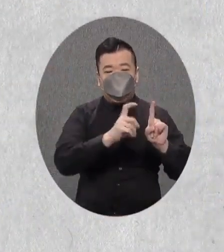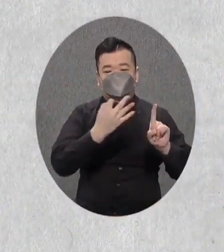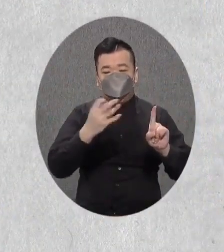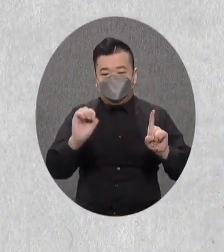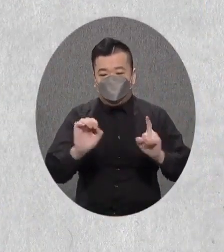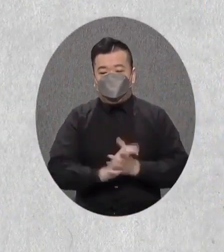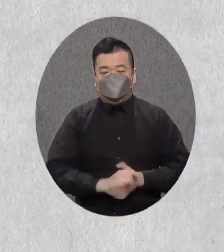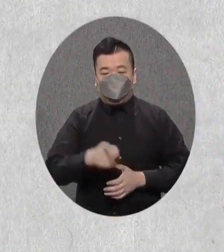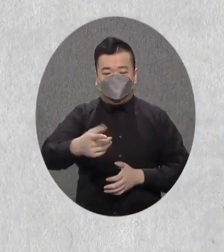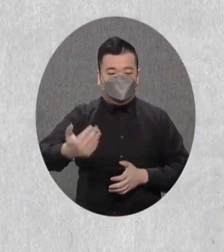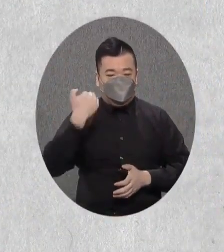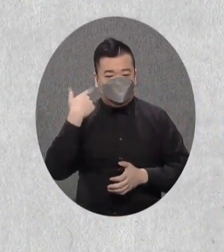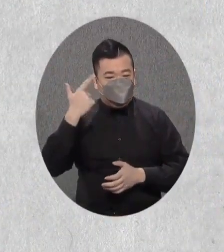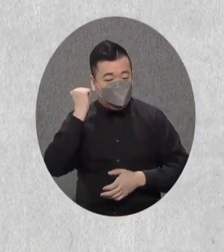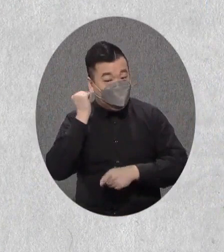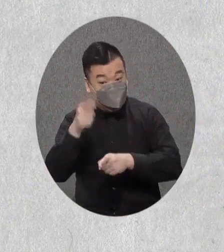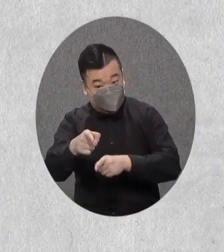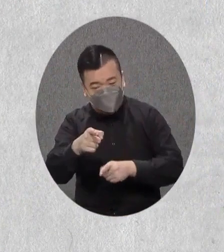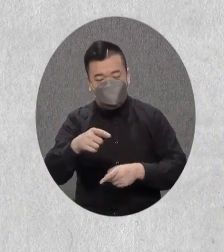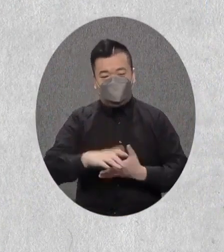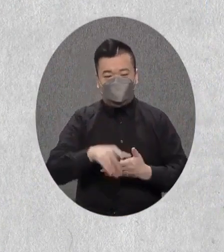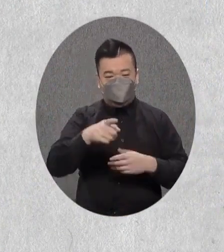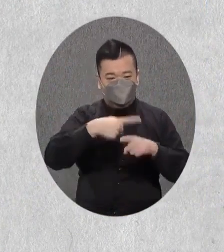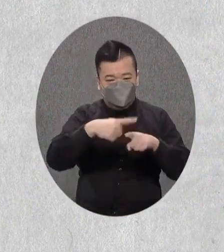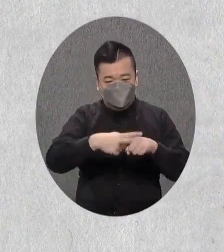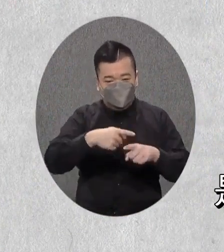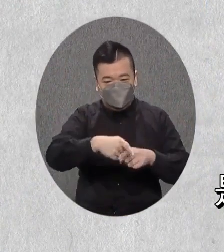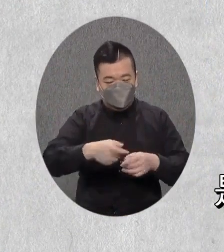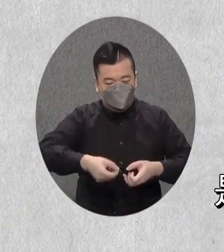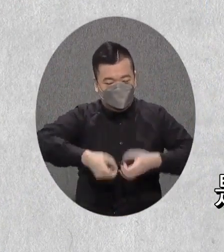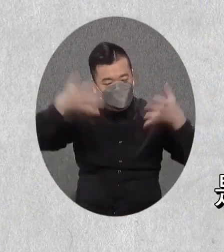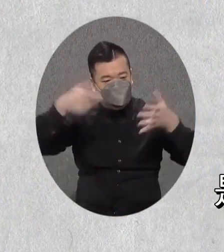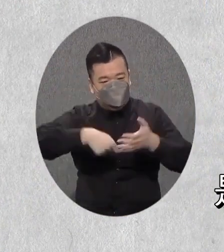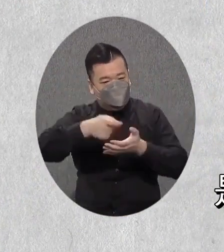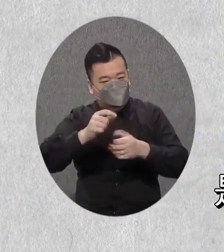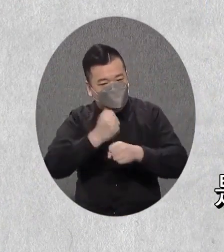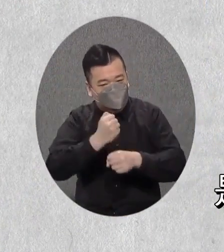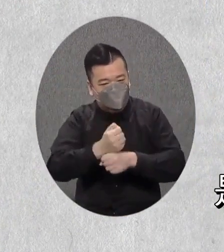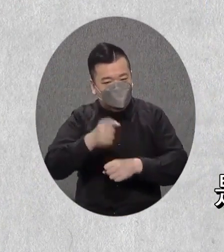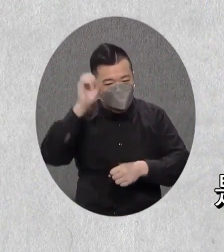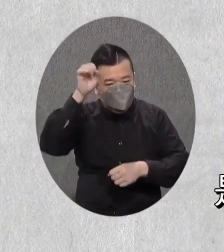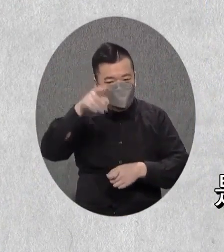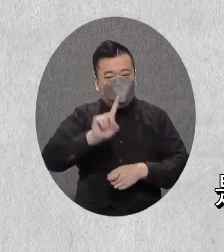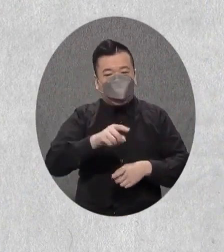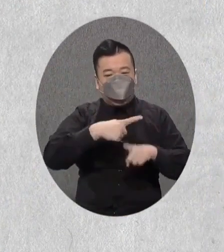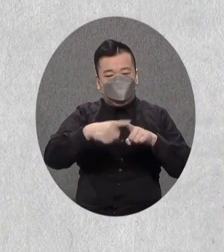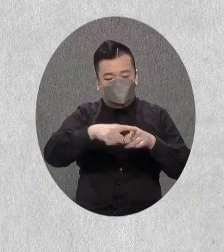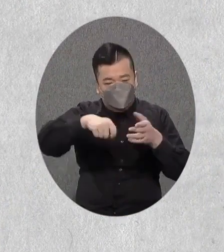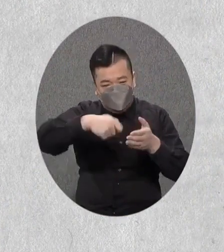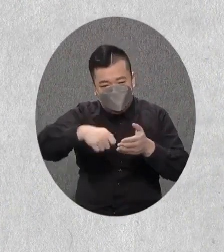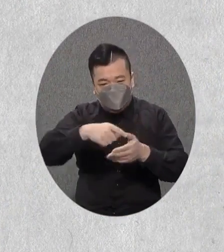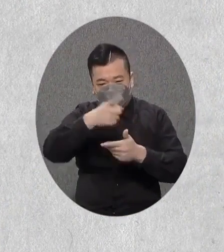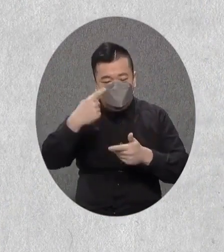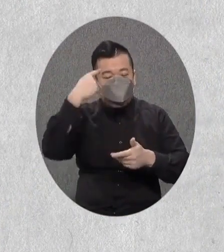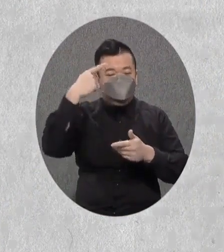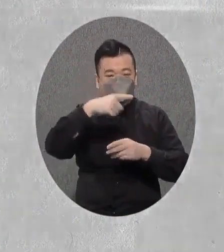1930年代，魯迅就喺國內咧發起呢個新興木刻運動。其實係講咩咧？就係主張用木刻版畫去到喚醒對